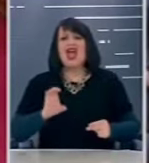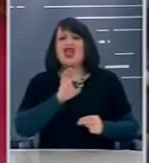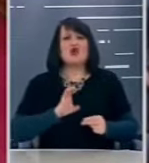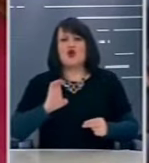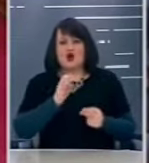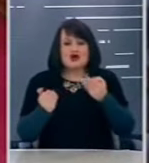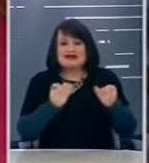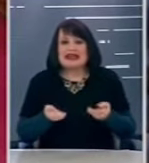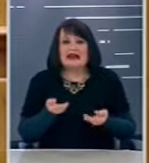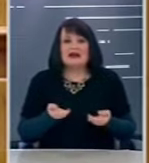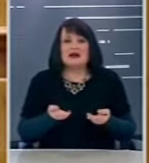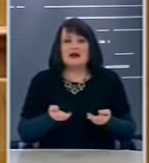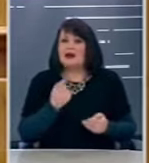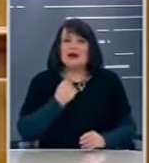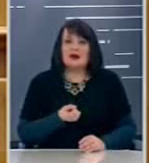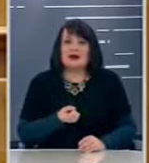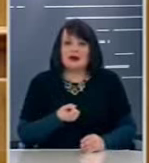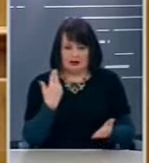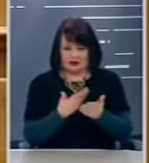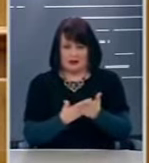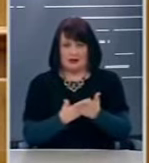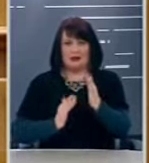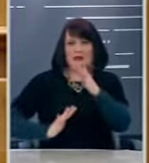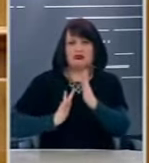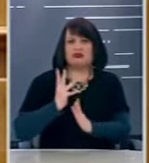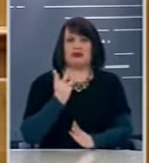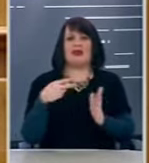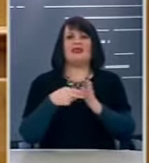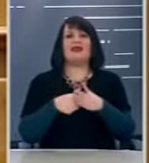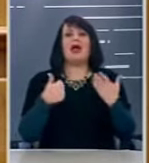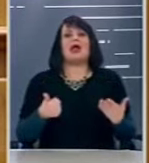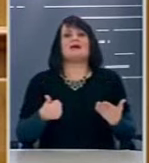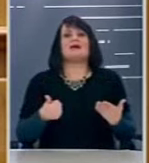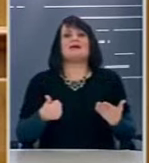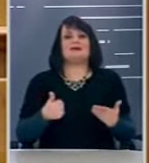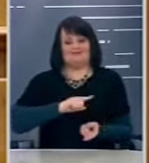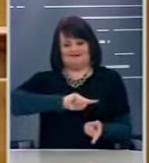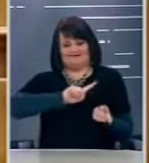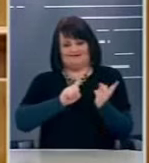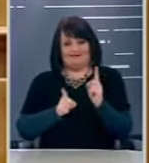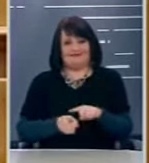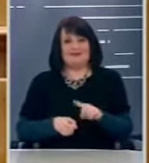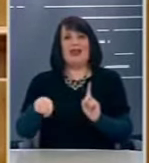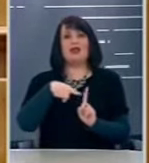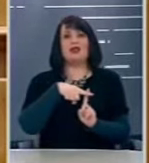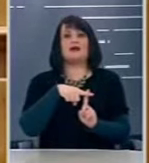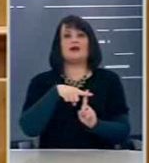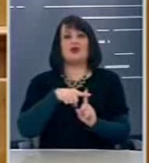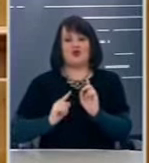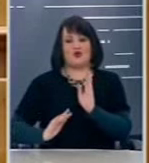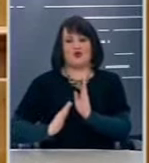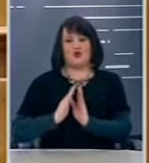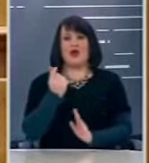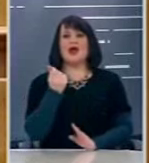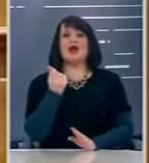Eurostat, αποδεικνύουν ότι είχαμε ανάπτυξη το 2016, γυρίσαμε σε θετικό πρόσημο, σε